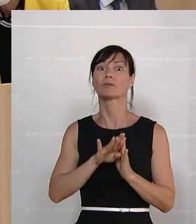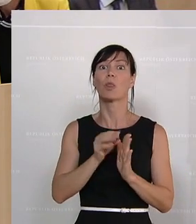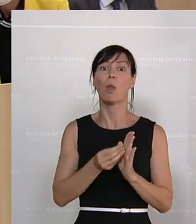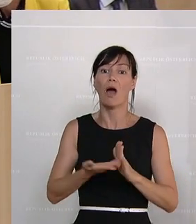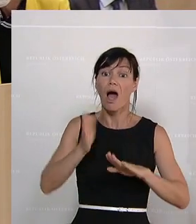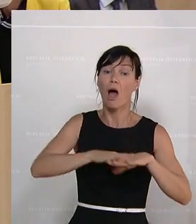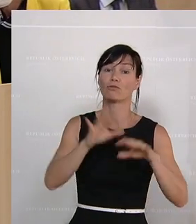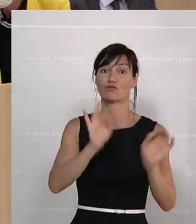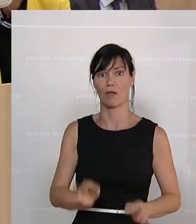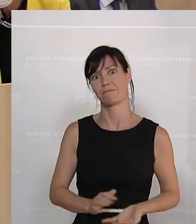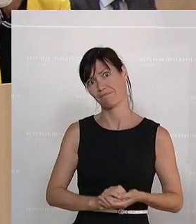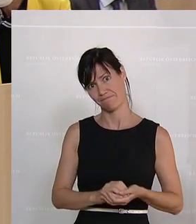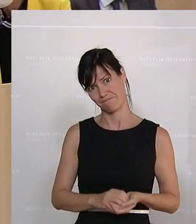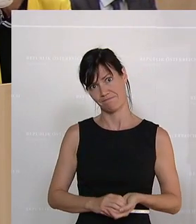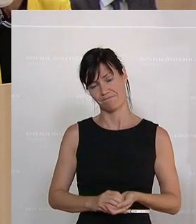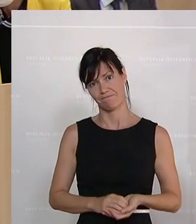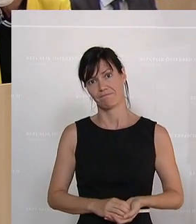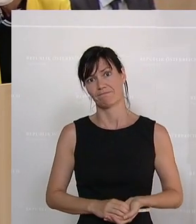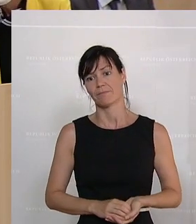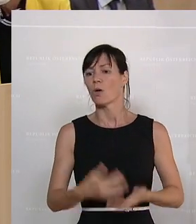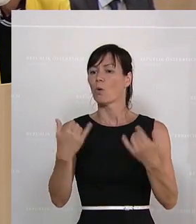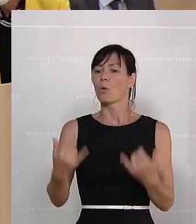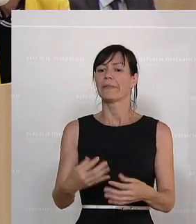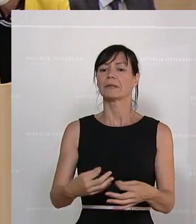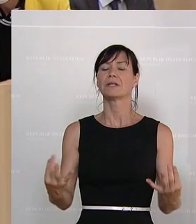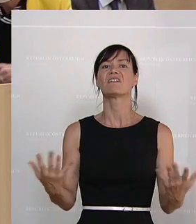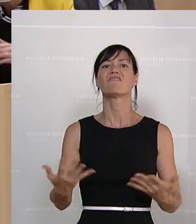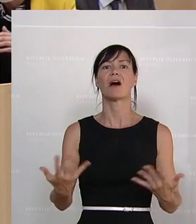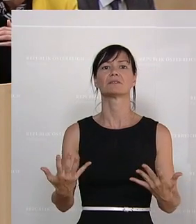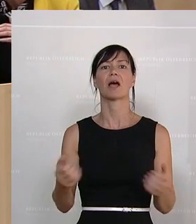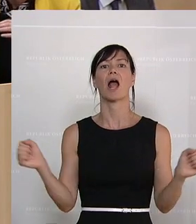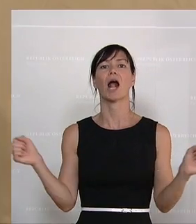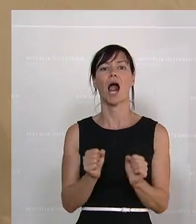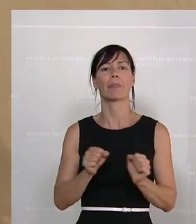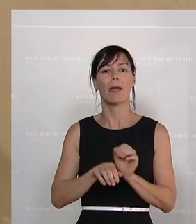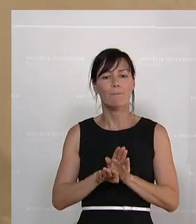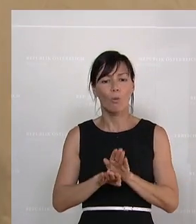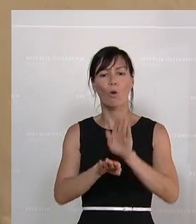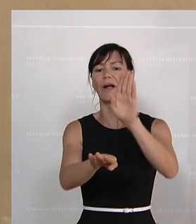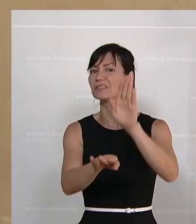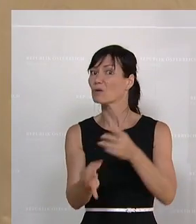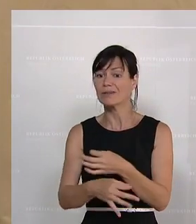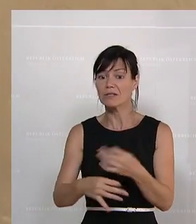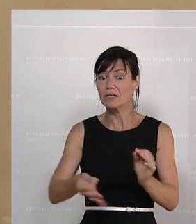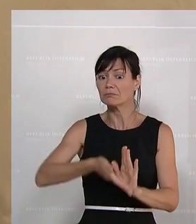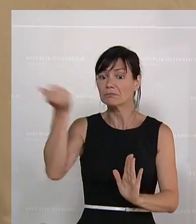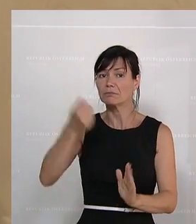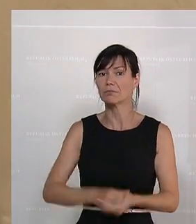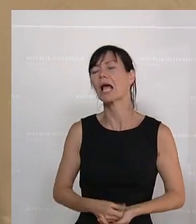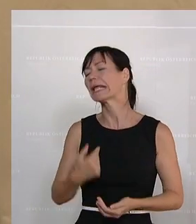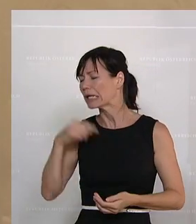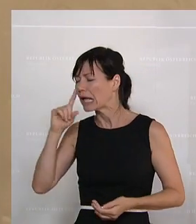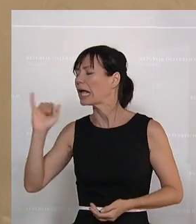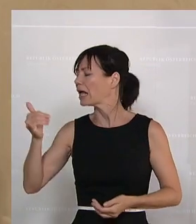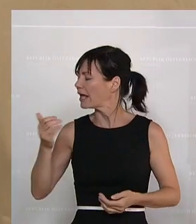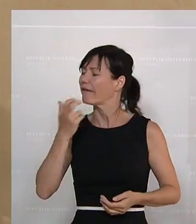jetzt kommen wir zu dem was hat gar nicht vorliegt das ist die abschaffung der kalten progression und das nehmen wir zur kenntnis dass sie dazu bis herbst brauchen weil sie es ordentlich